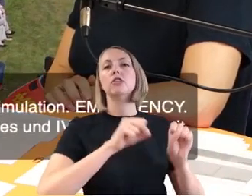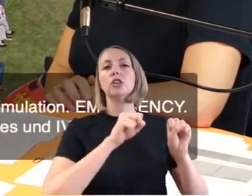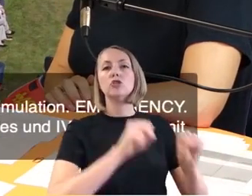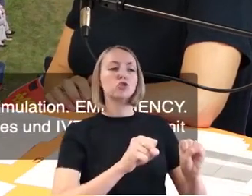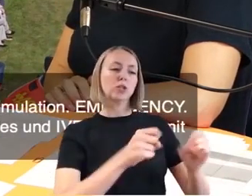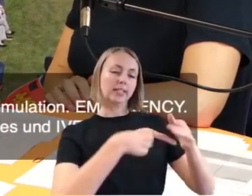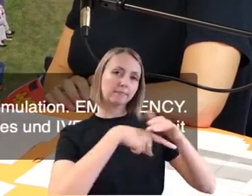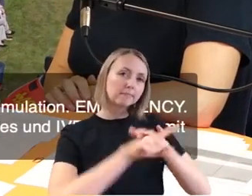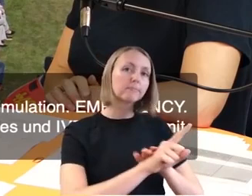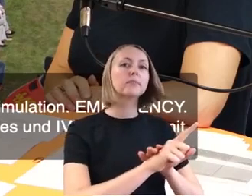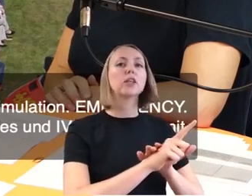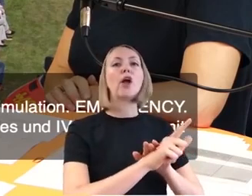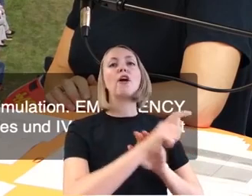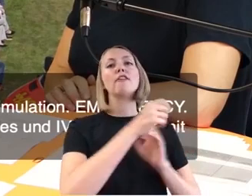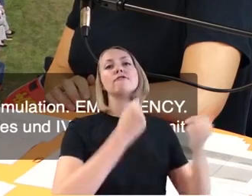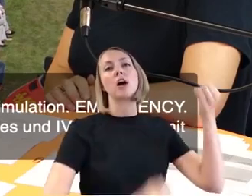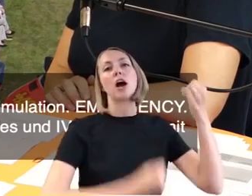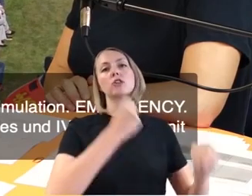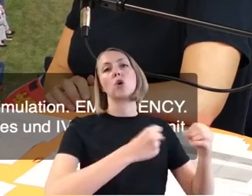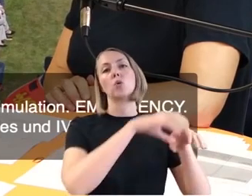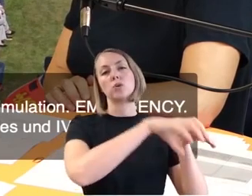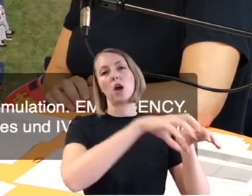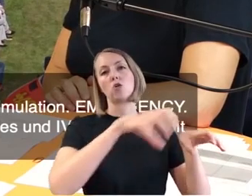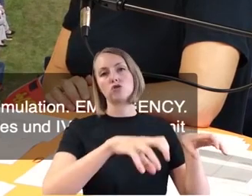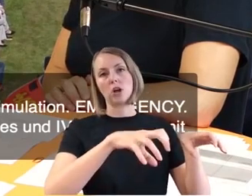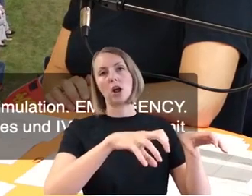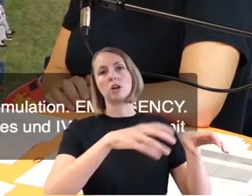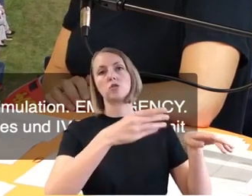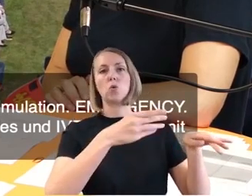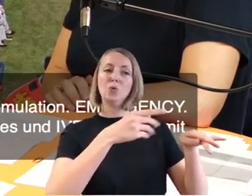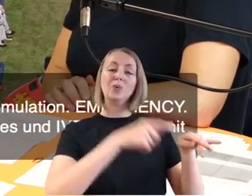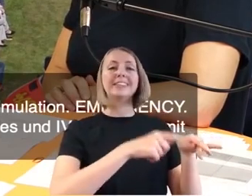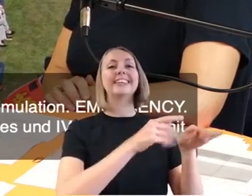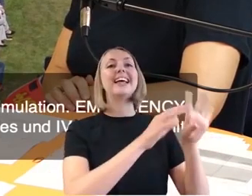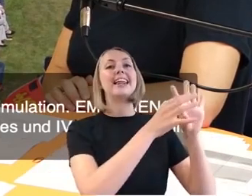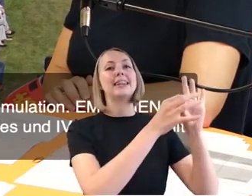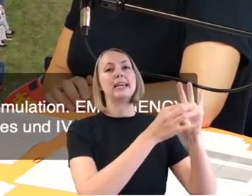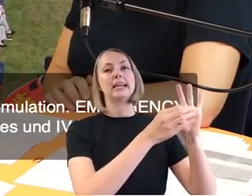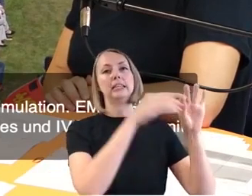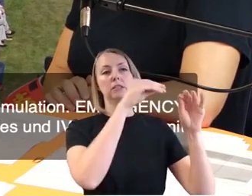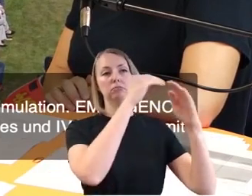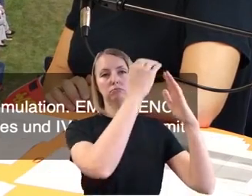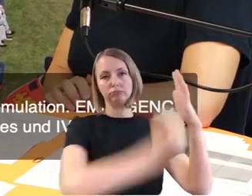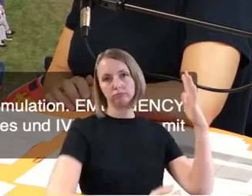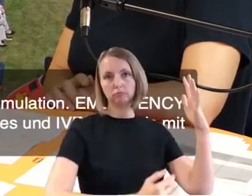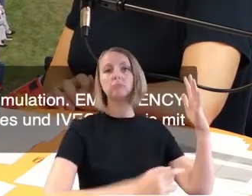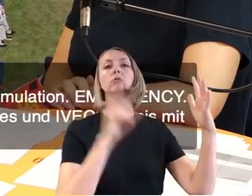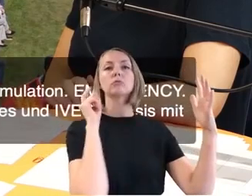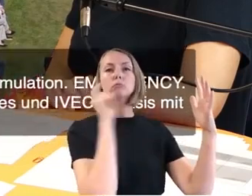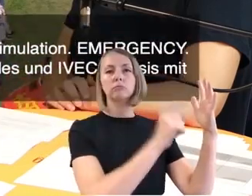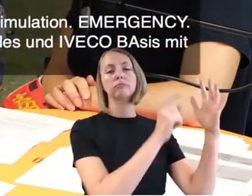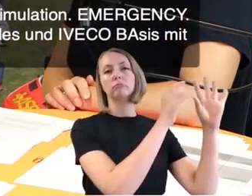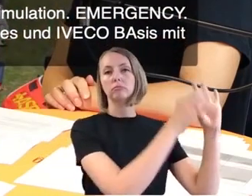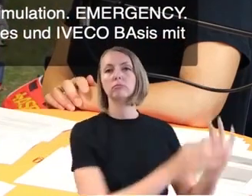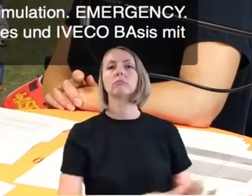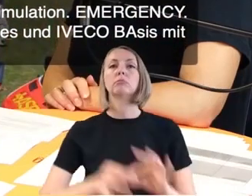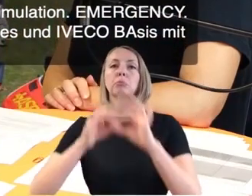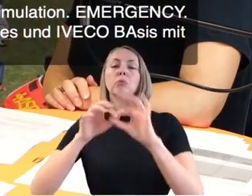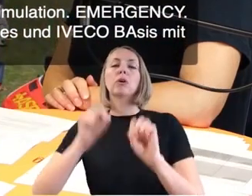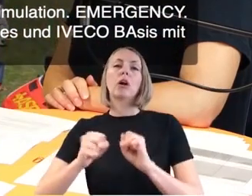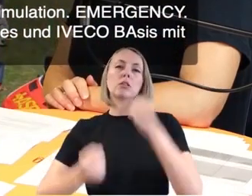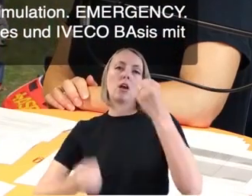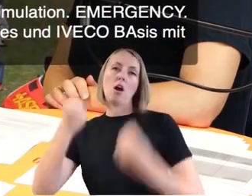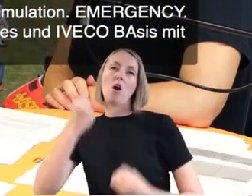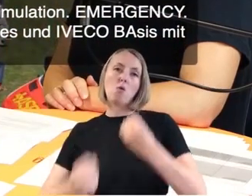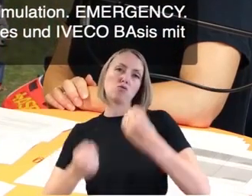Ausstattung findet man dort verlinkt Informationen, weitergehende Informationen bis hin zu Ausstattungslisten auf jedem einzelnen Auto. Unter der